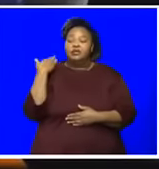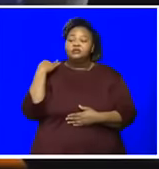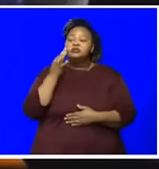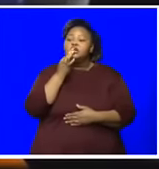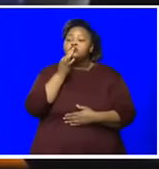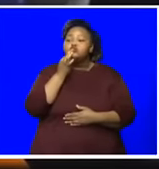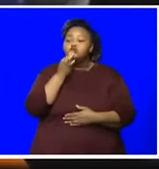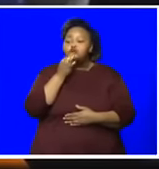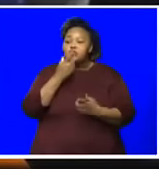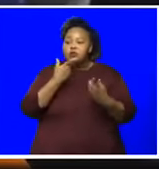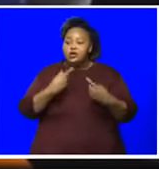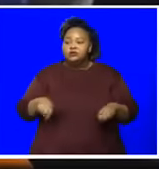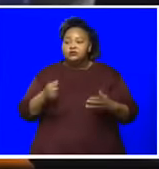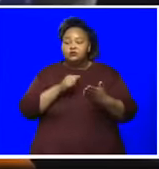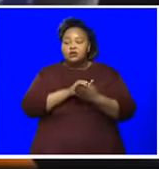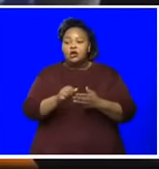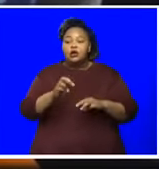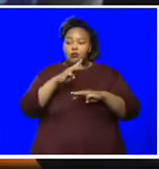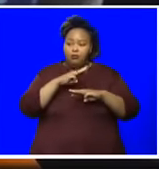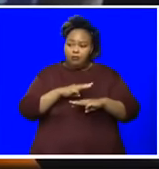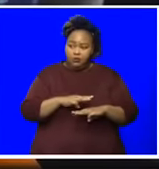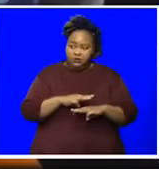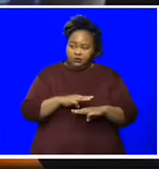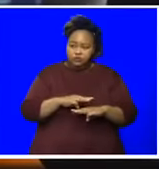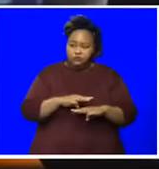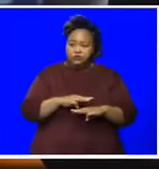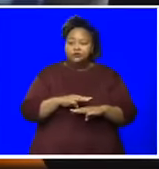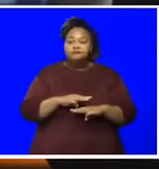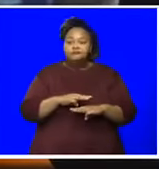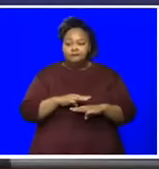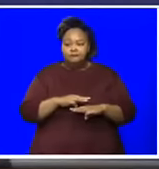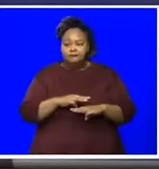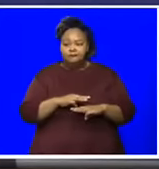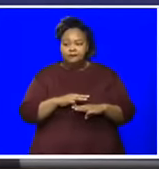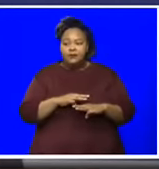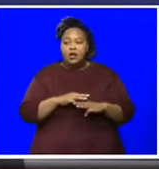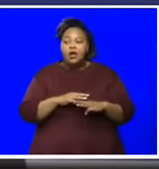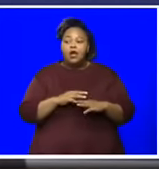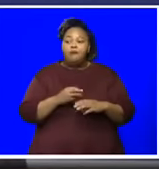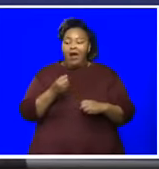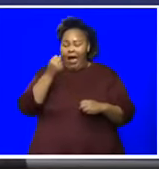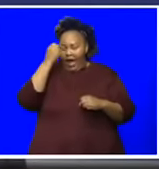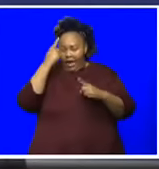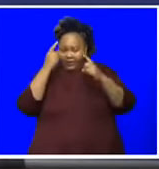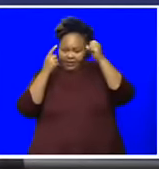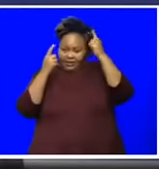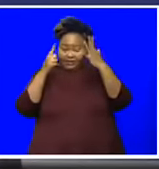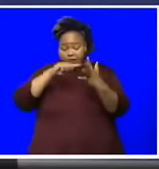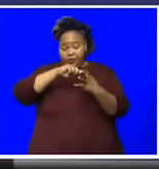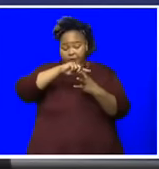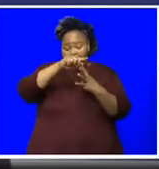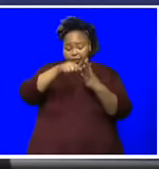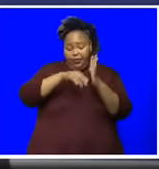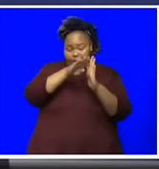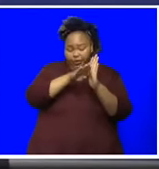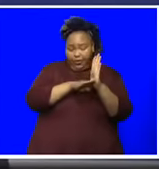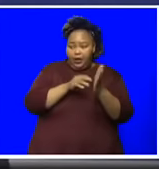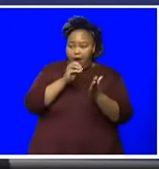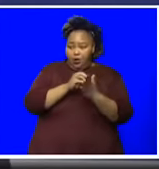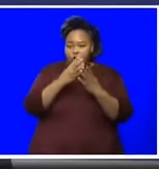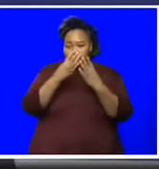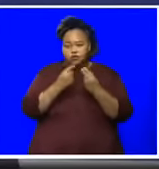ukuthi litiko italisebenza inqomo yetivele kulomhlangano vele stawgishi vele shaktele nako lok implemente